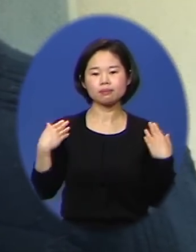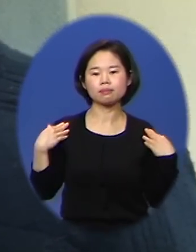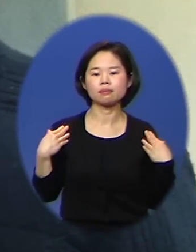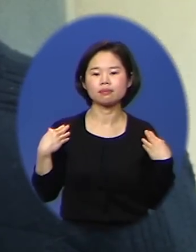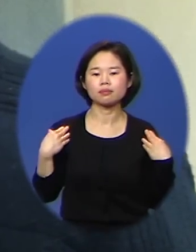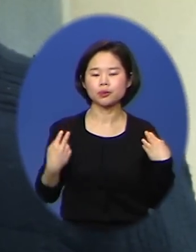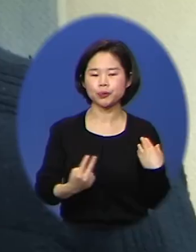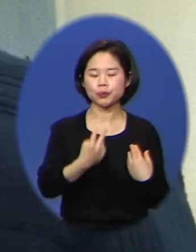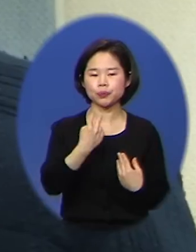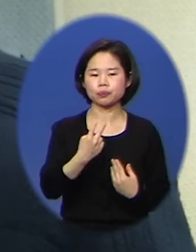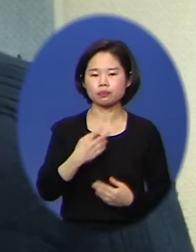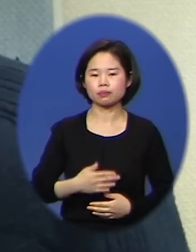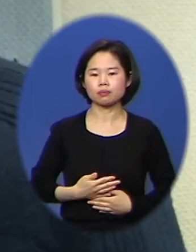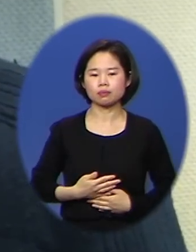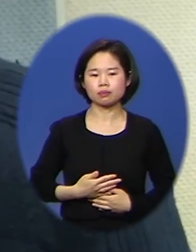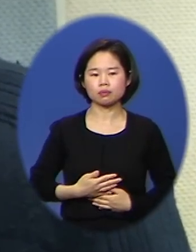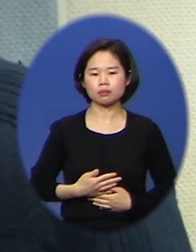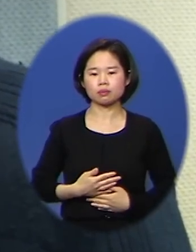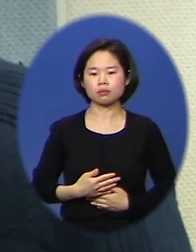숨은 여기로만